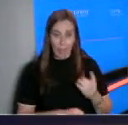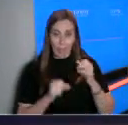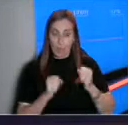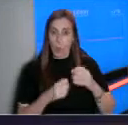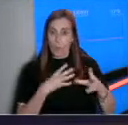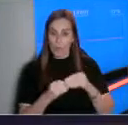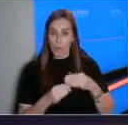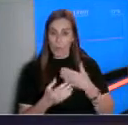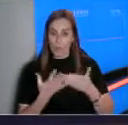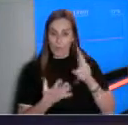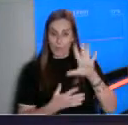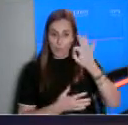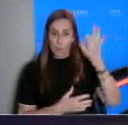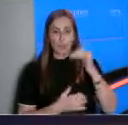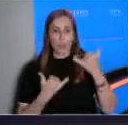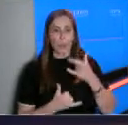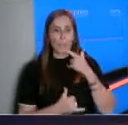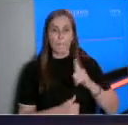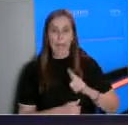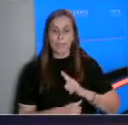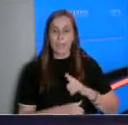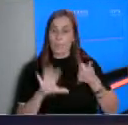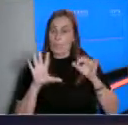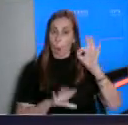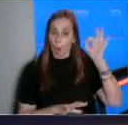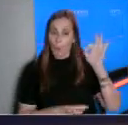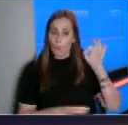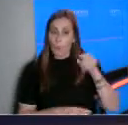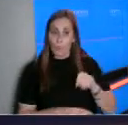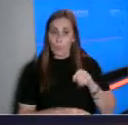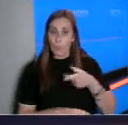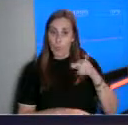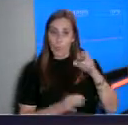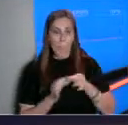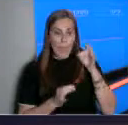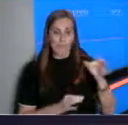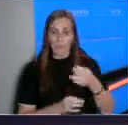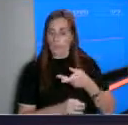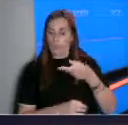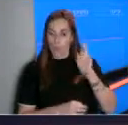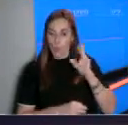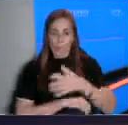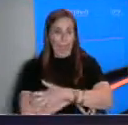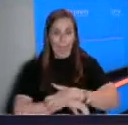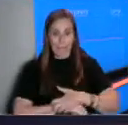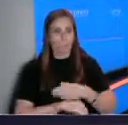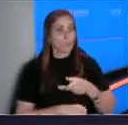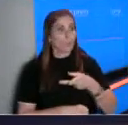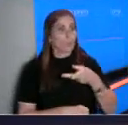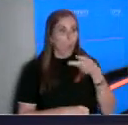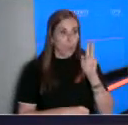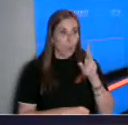ביטוחים משלימים אין ל-25%, אבל אנחנו עכשיו בפרטיים. ל-60% זה יותר בפריפריה, זה יותר עניים, זה